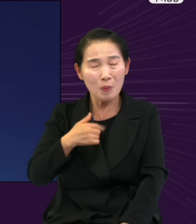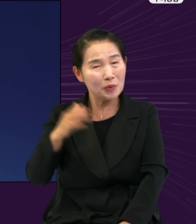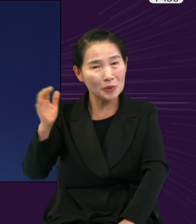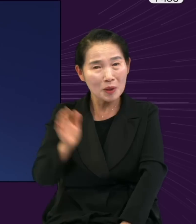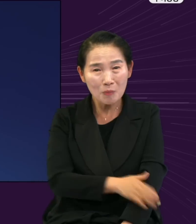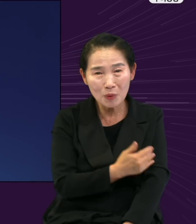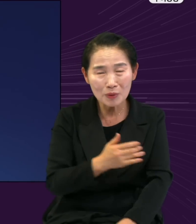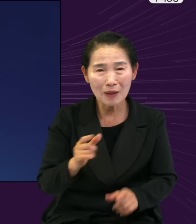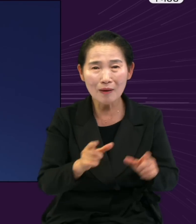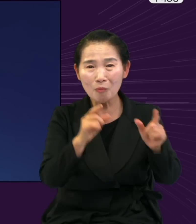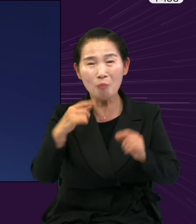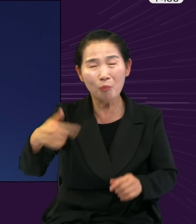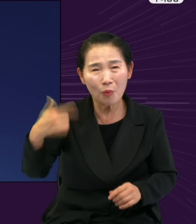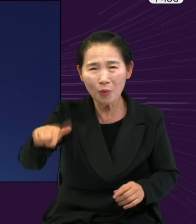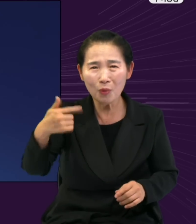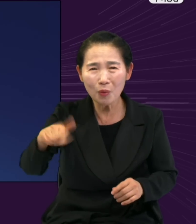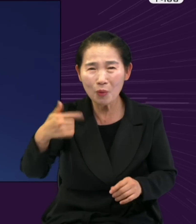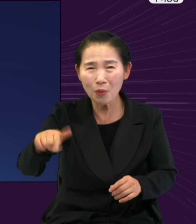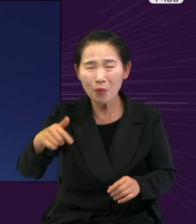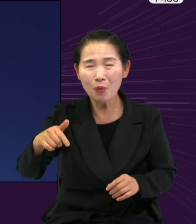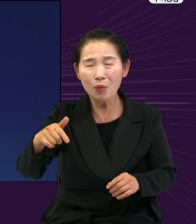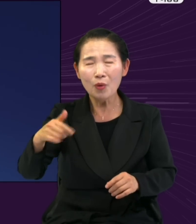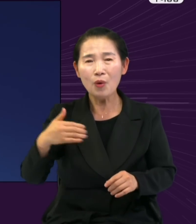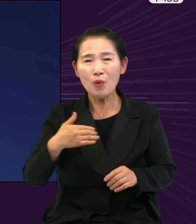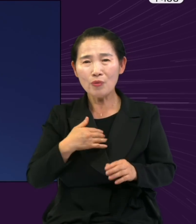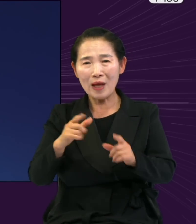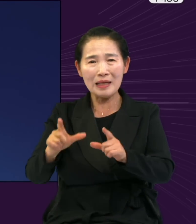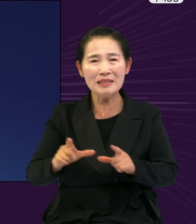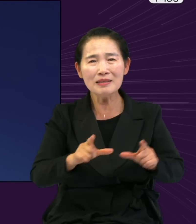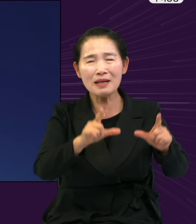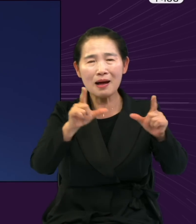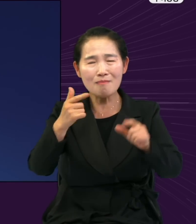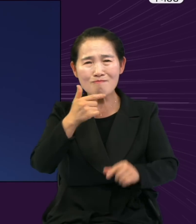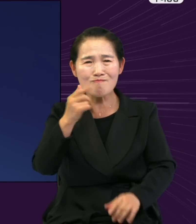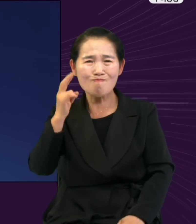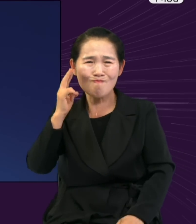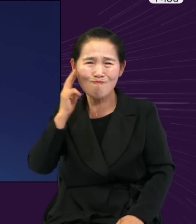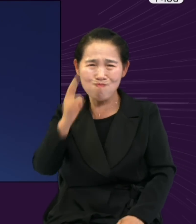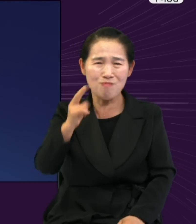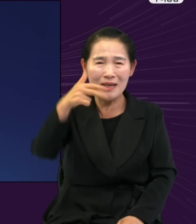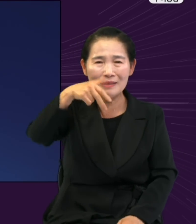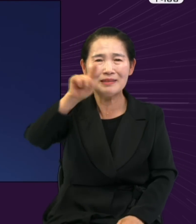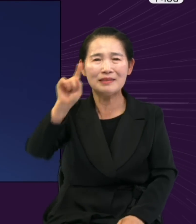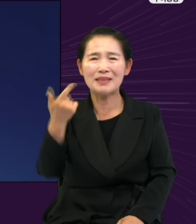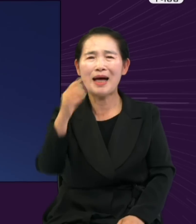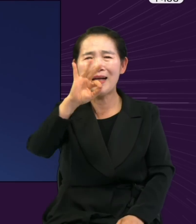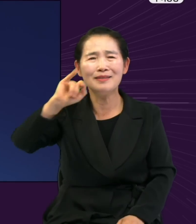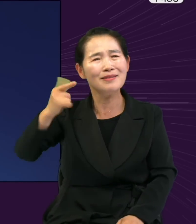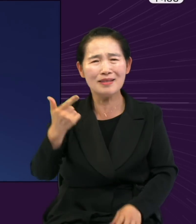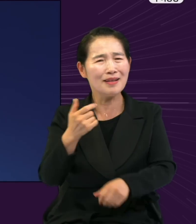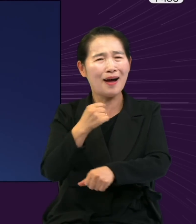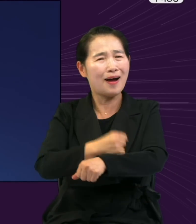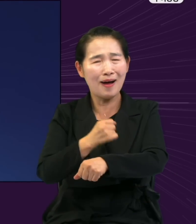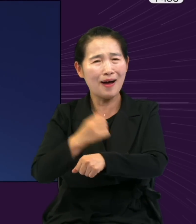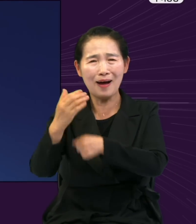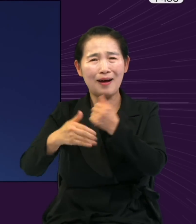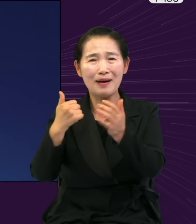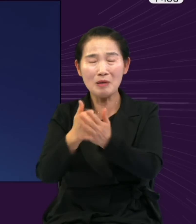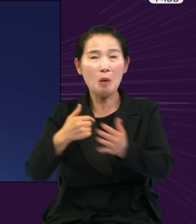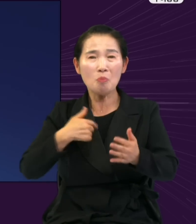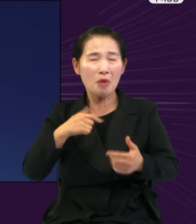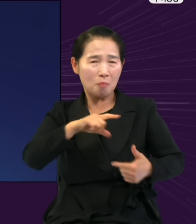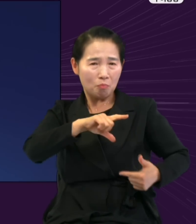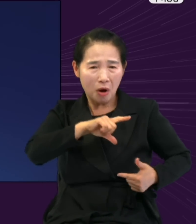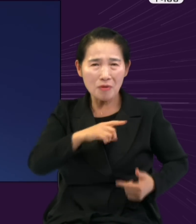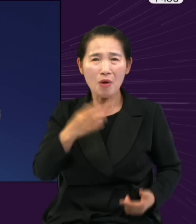살았고 내 인생에 왜 이렇게 잔인하게 내가 갖고 싶은 건, 내가 붙잡고 싶은 거, 나 명예도 아니고 돈도 아니고 아무것도